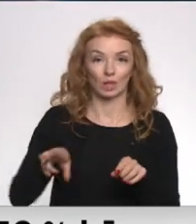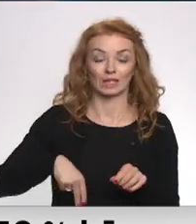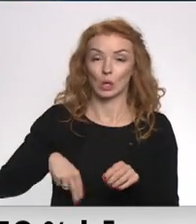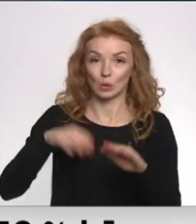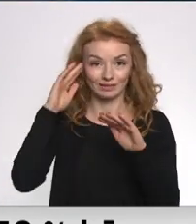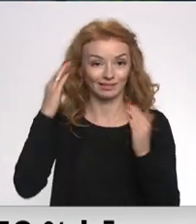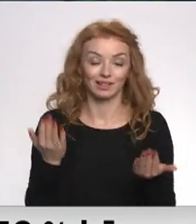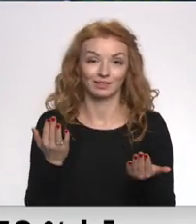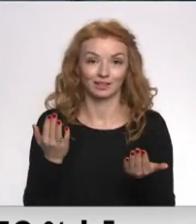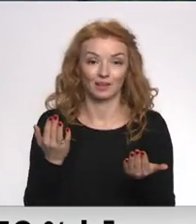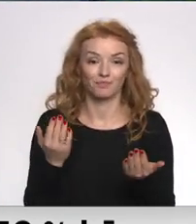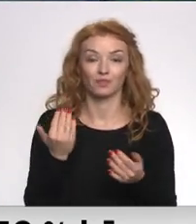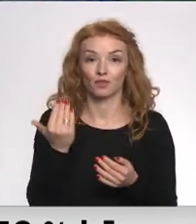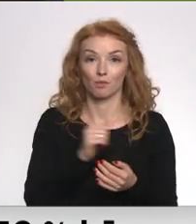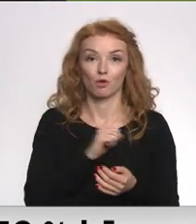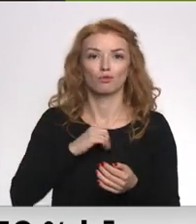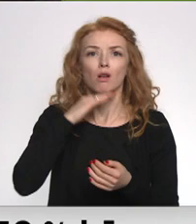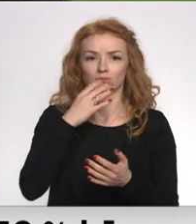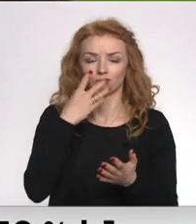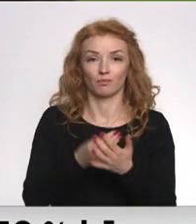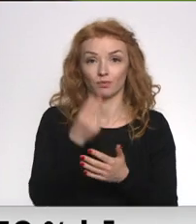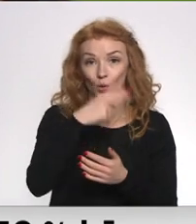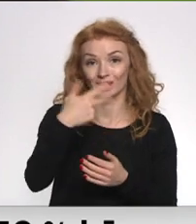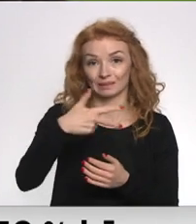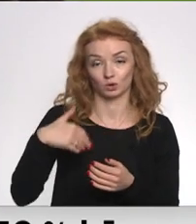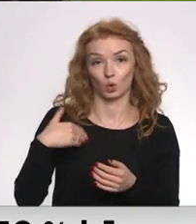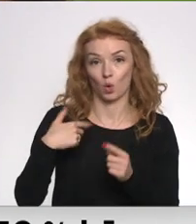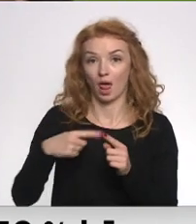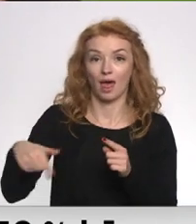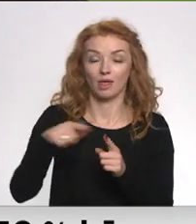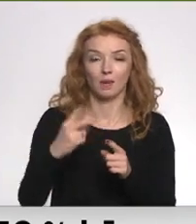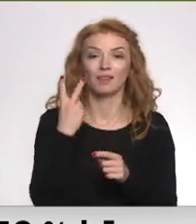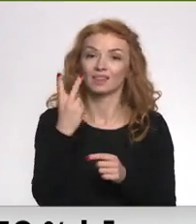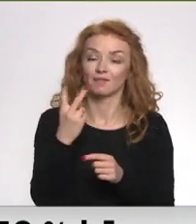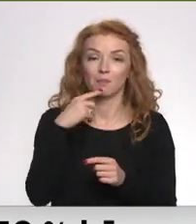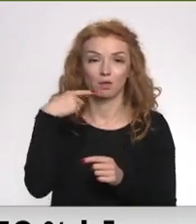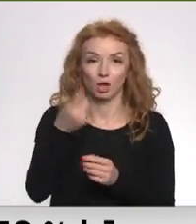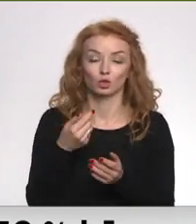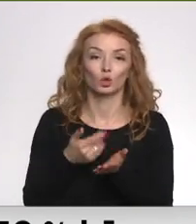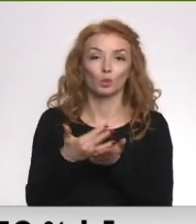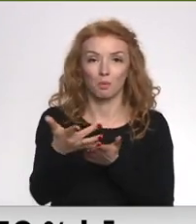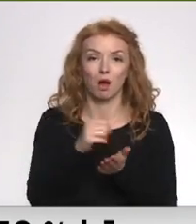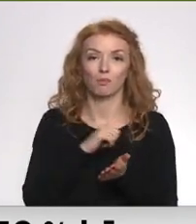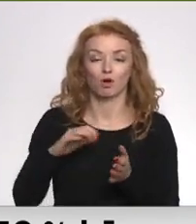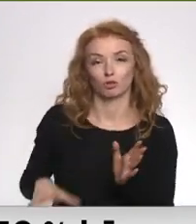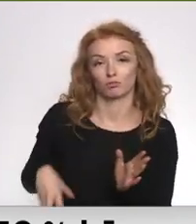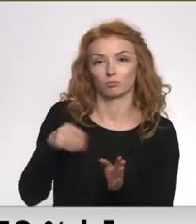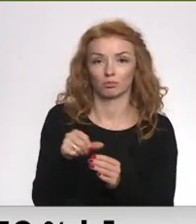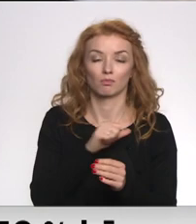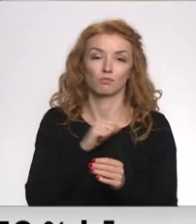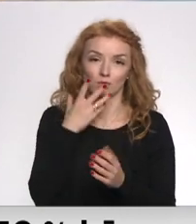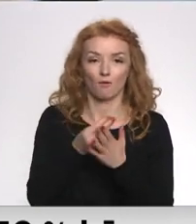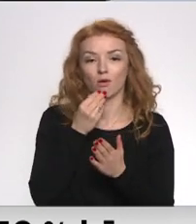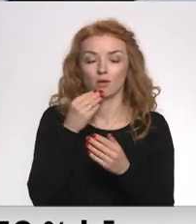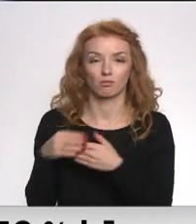nezina. Viņa pašaudzināmajā klasē no 30 skolēniem divi pateikuši, ka turpmāk ņems līdzi mājās pagatavot